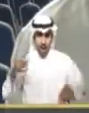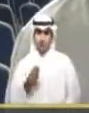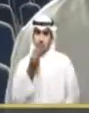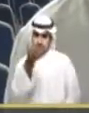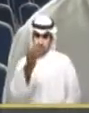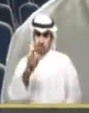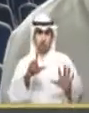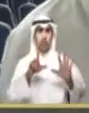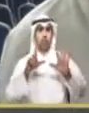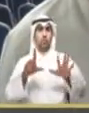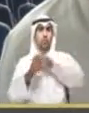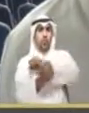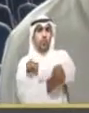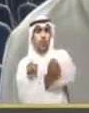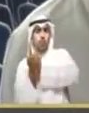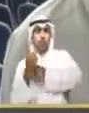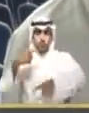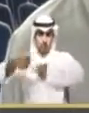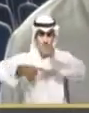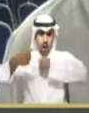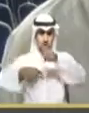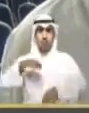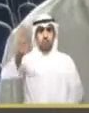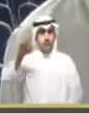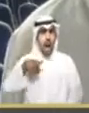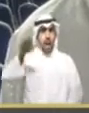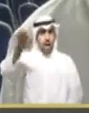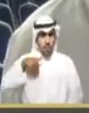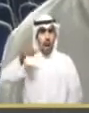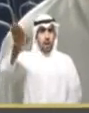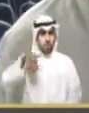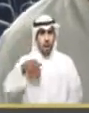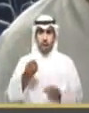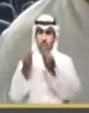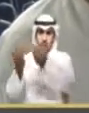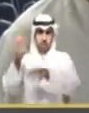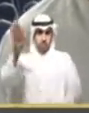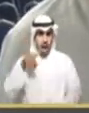أسبوعيا دفعة تستدعى لتسليم أو استلام